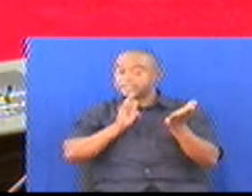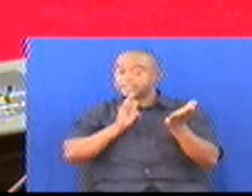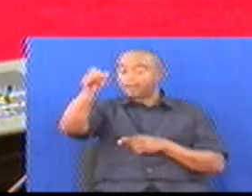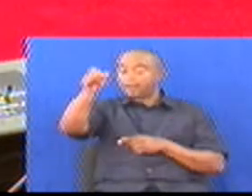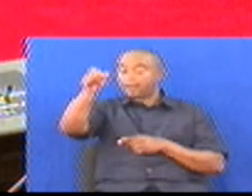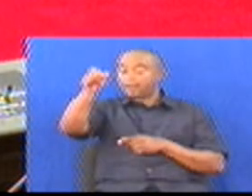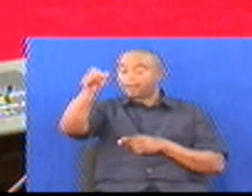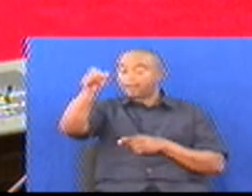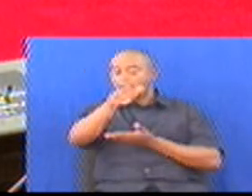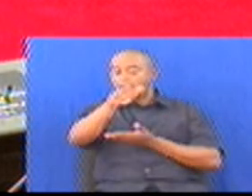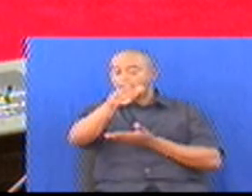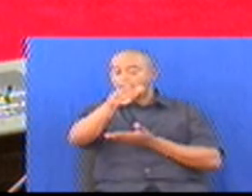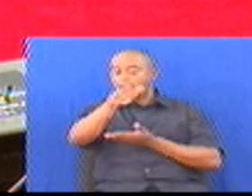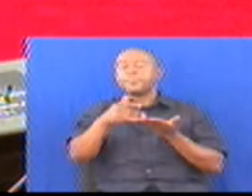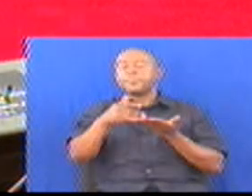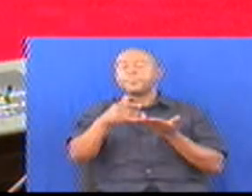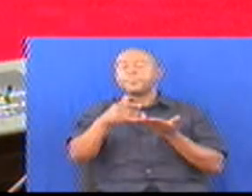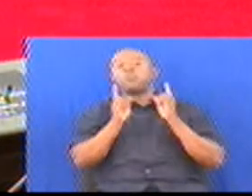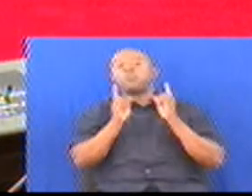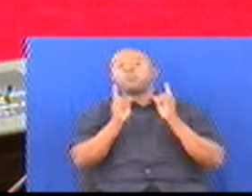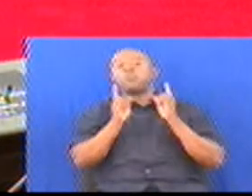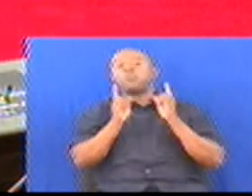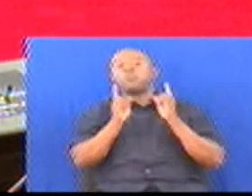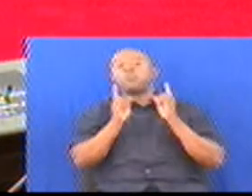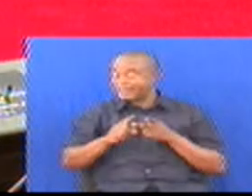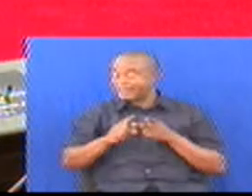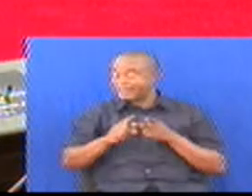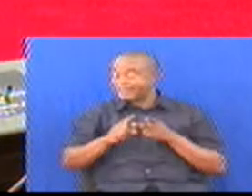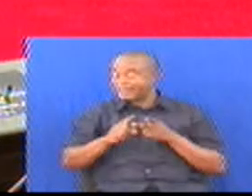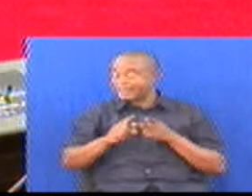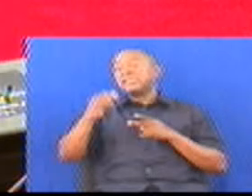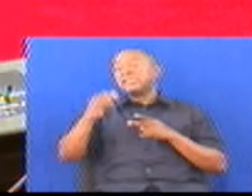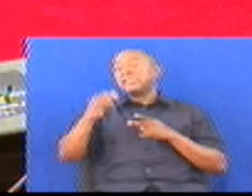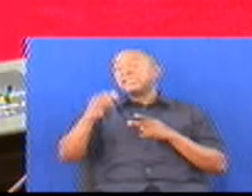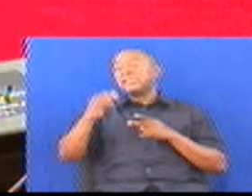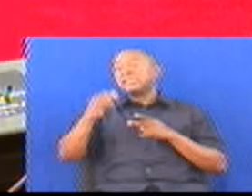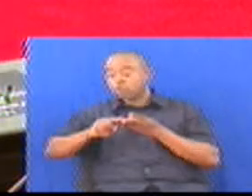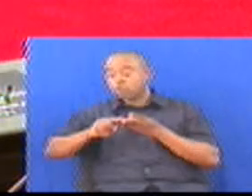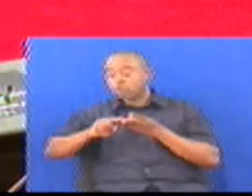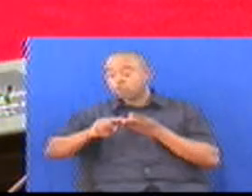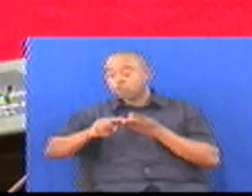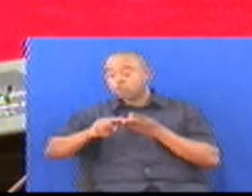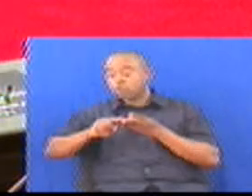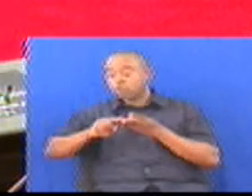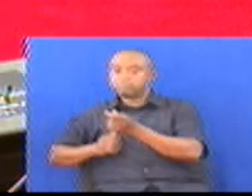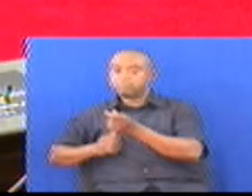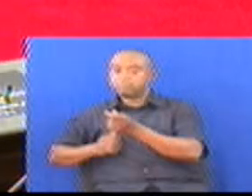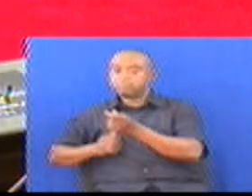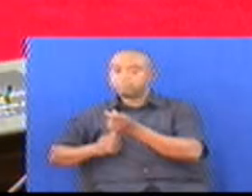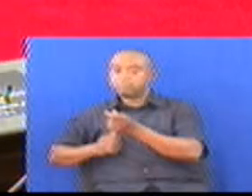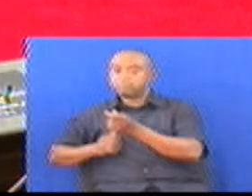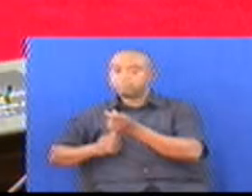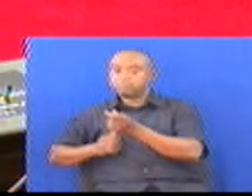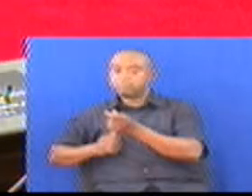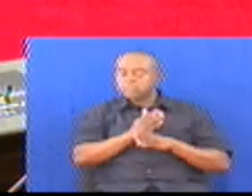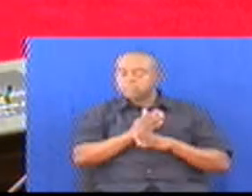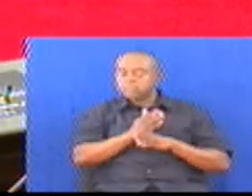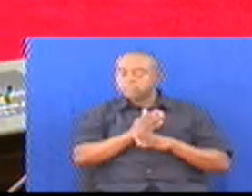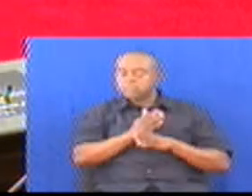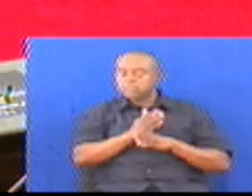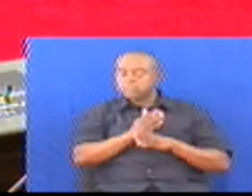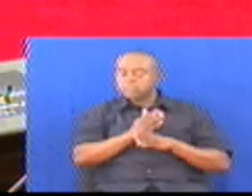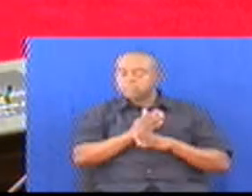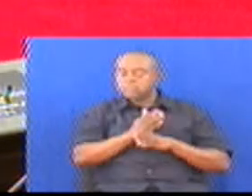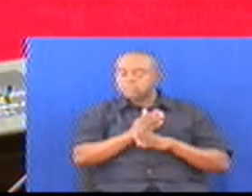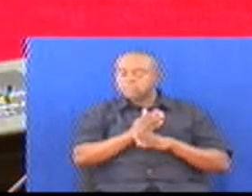Julius Nyerere, Kia na Mwanza umekamilika. Ukarabati wa viwanja vya ndege vya Kilimanjaro na Dodoma